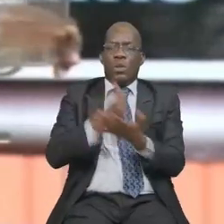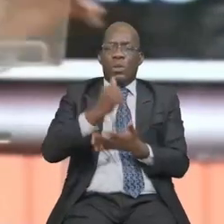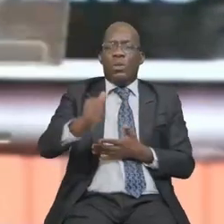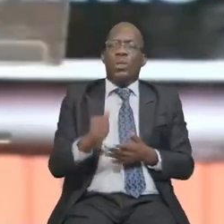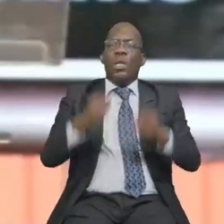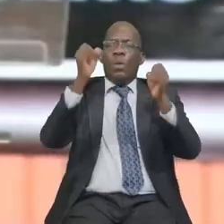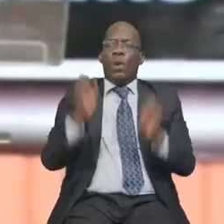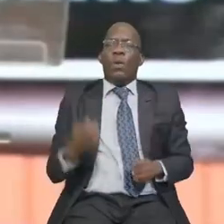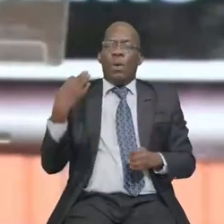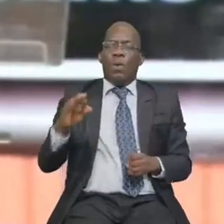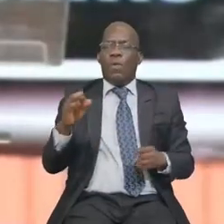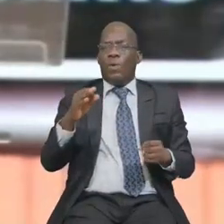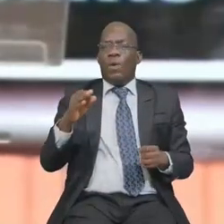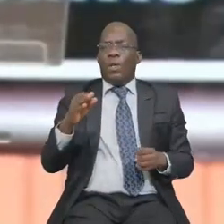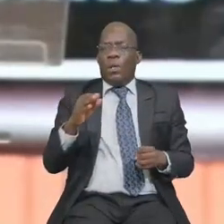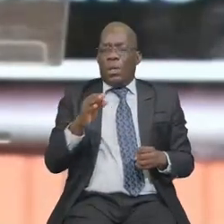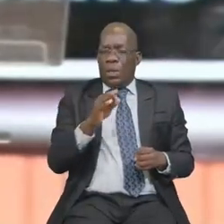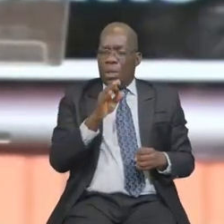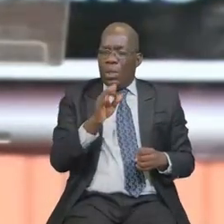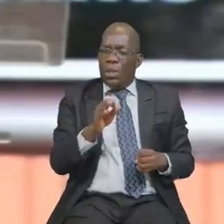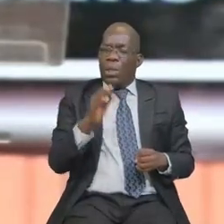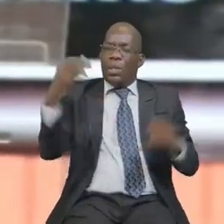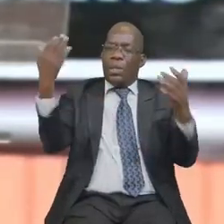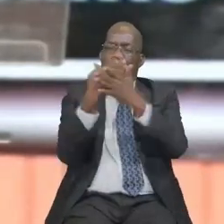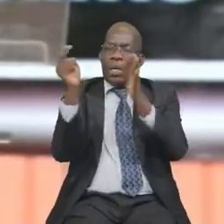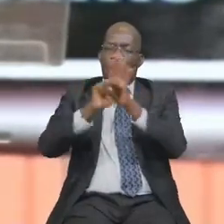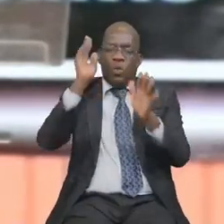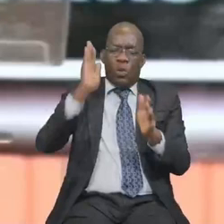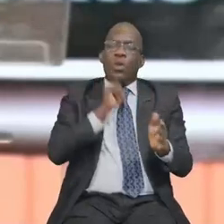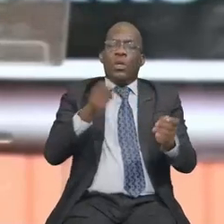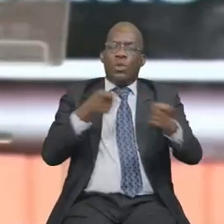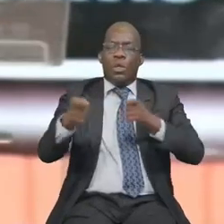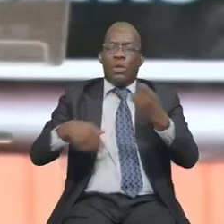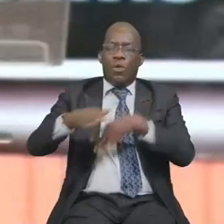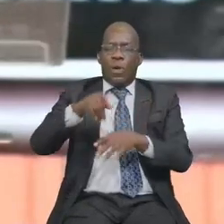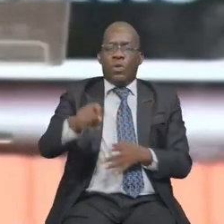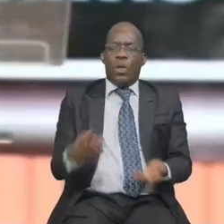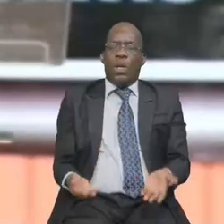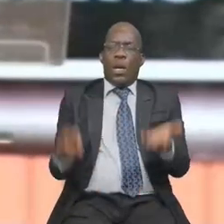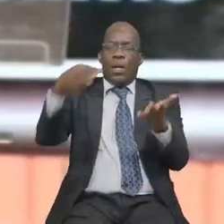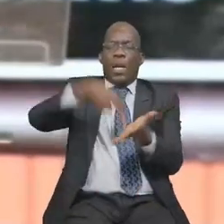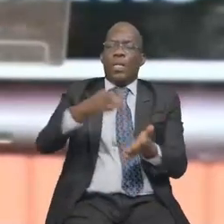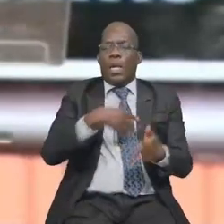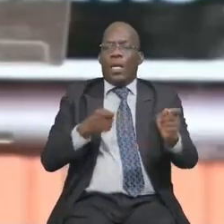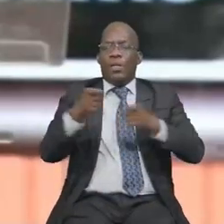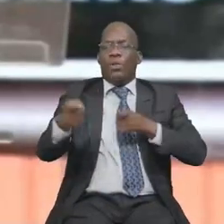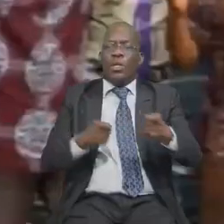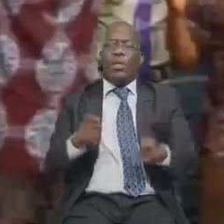vie. Lève-toi et règne, lève-toi et règne, lève-toi et